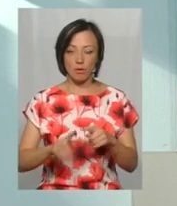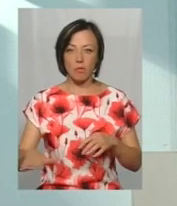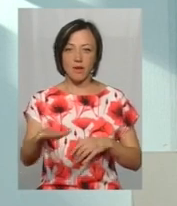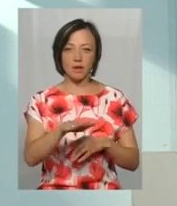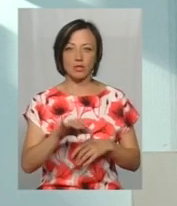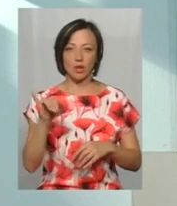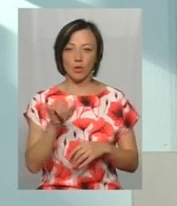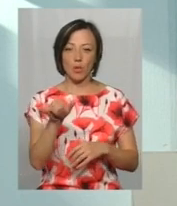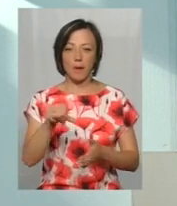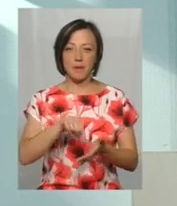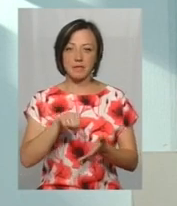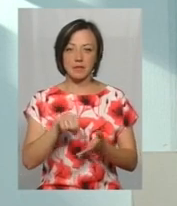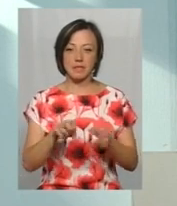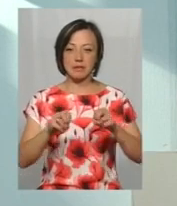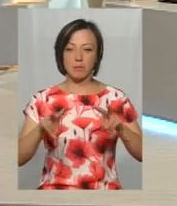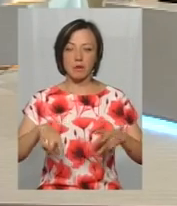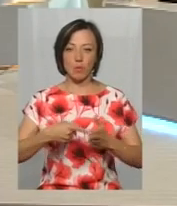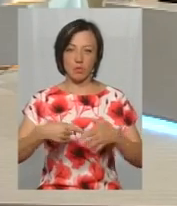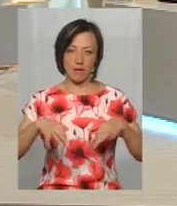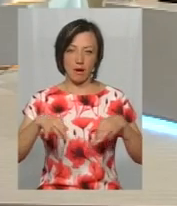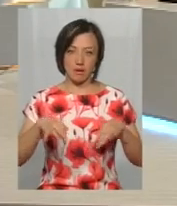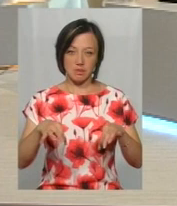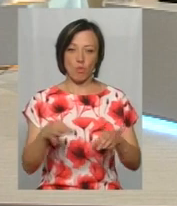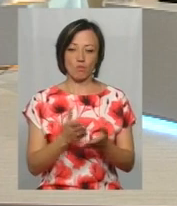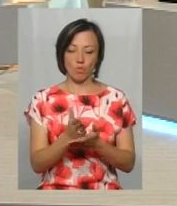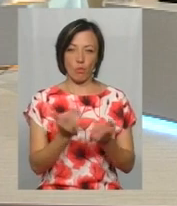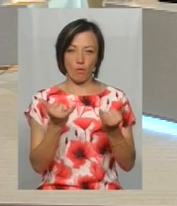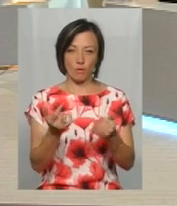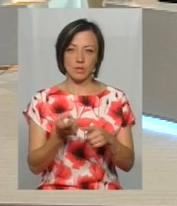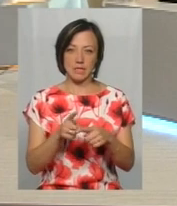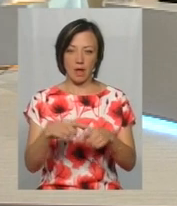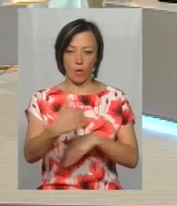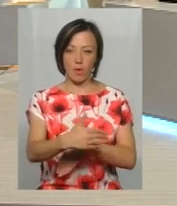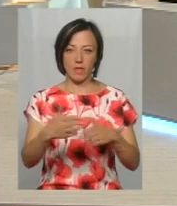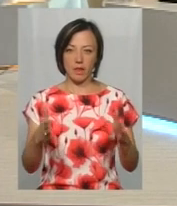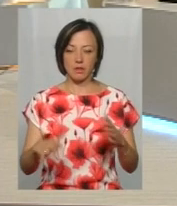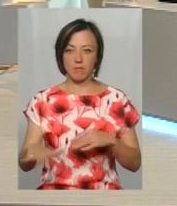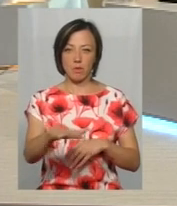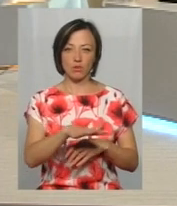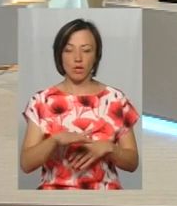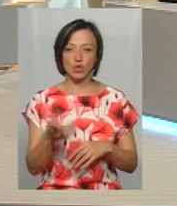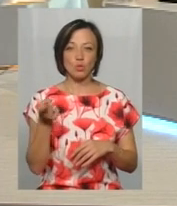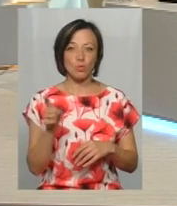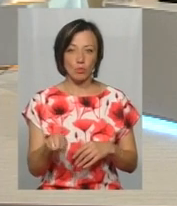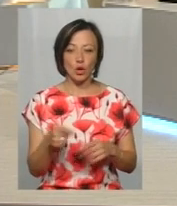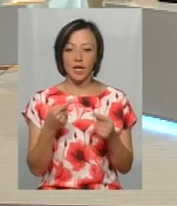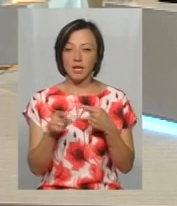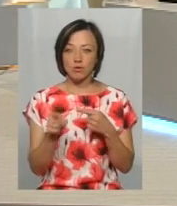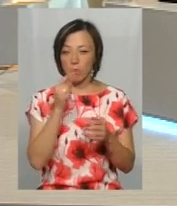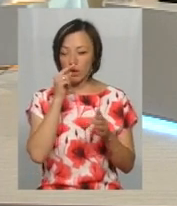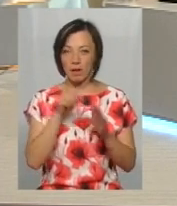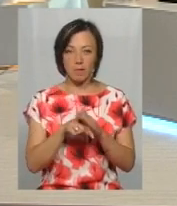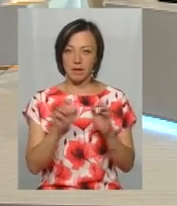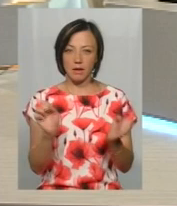майданчика, і у представників спецкомунтрансу, які саме обслуговують цей контейнерний майданчик. Тому іншому потрапити